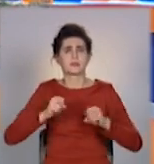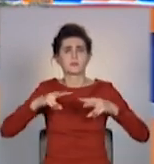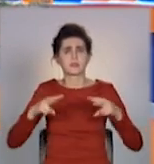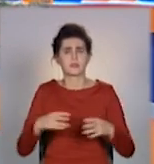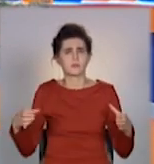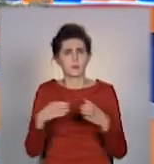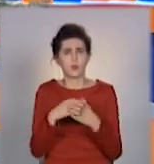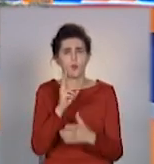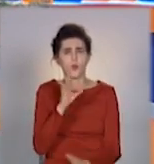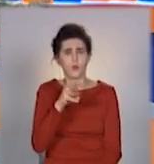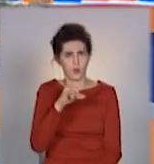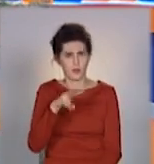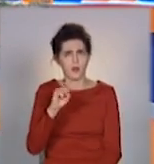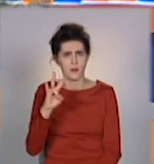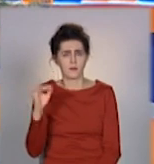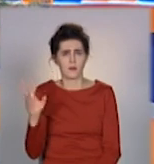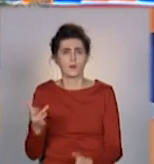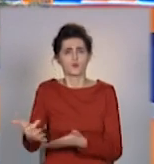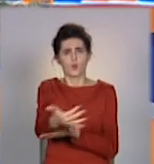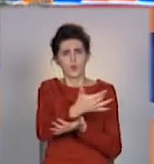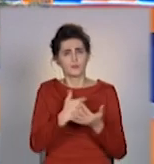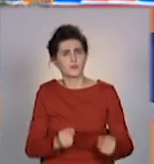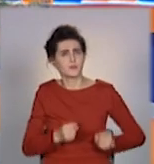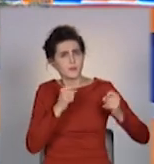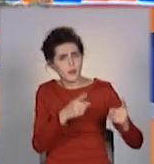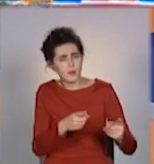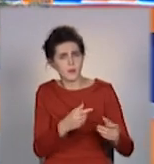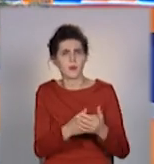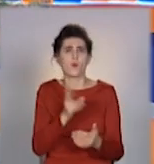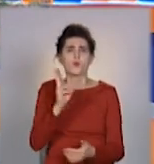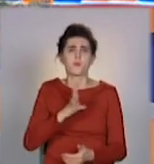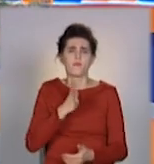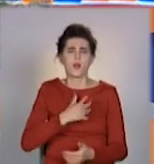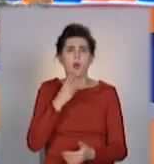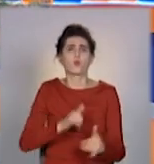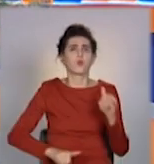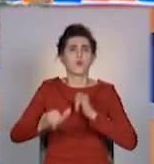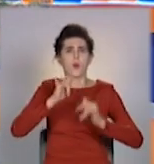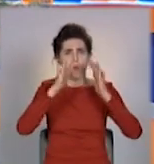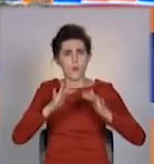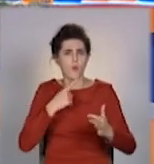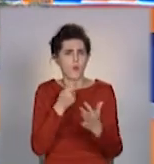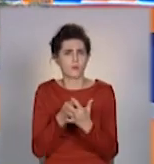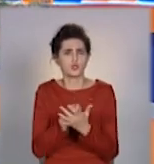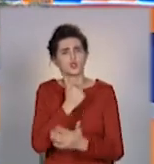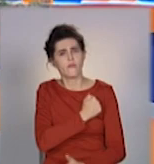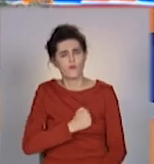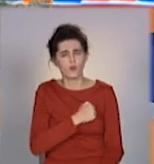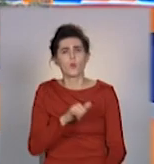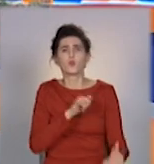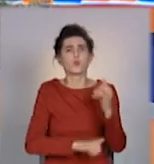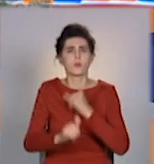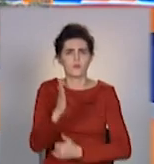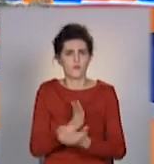їх на утилізацію, а власники господарств згодовують гілки худобі. Тож, куди нести використану ялинку,